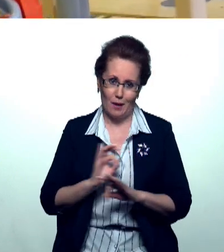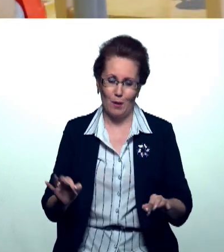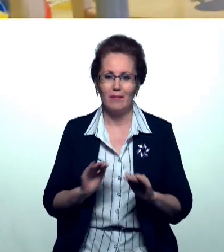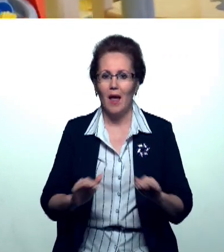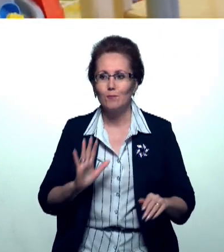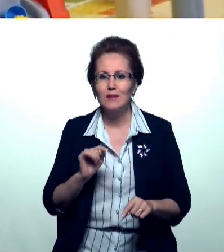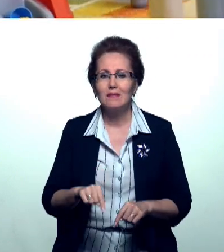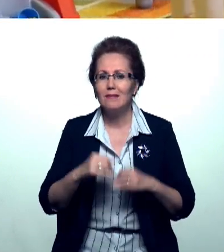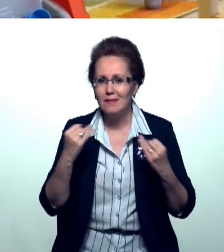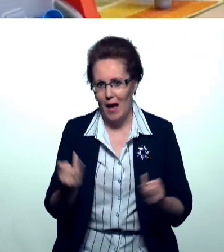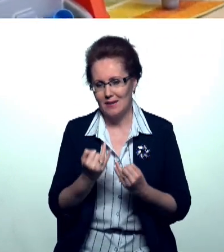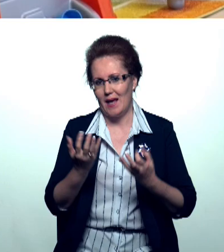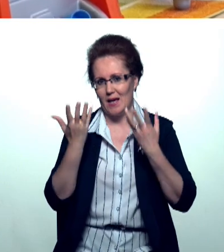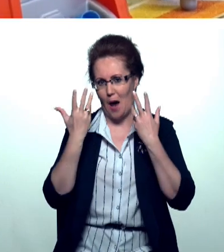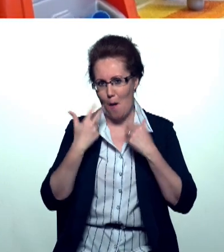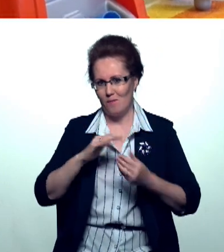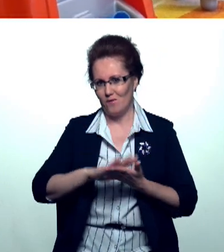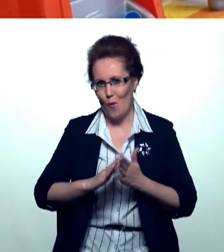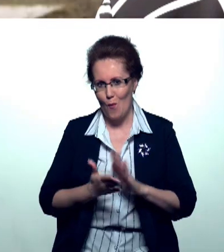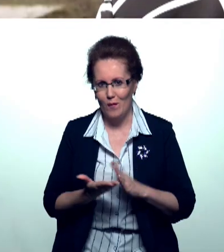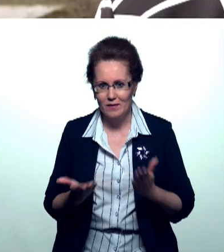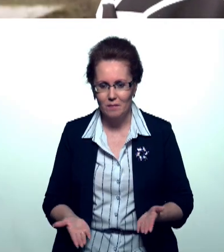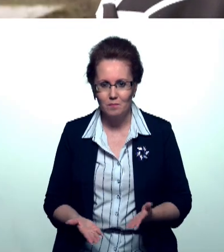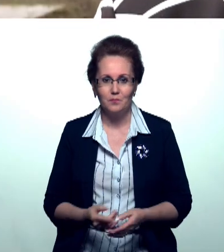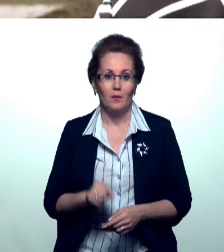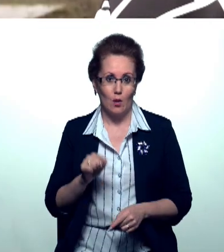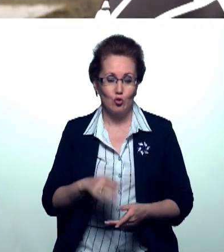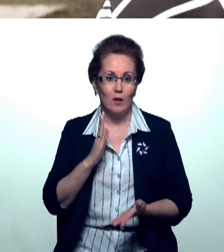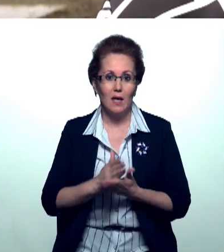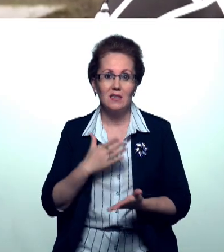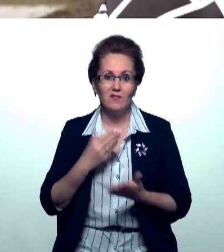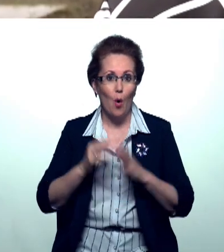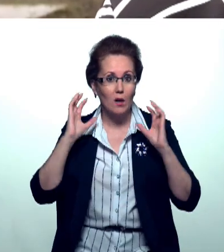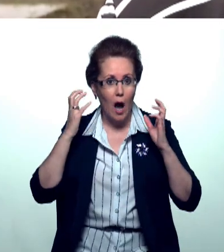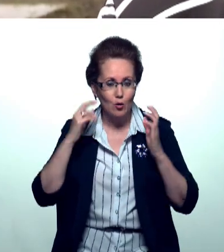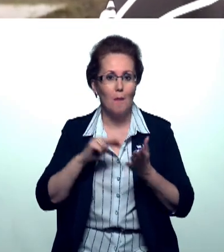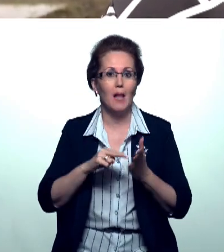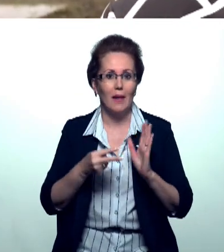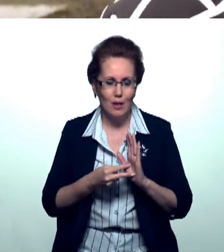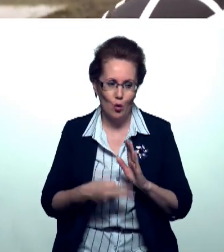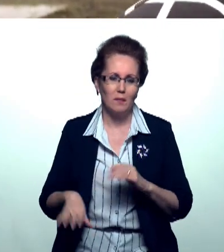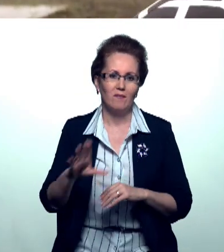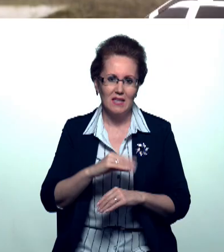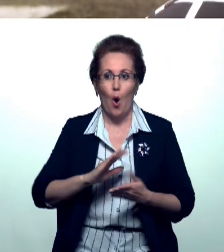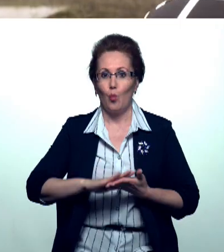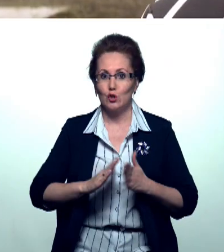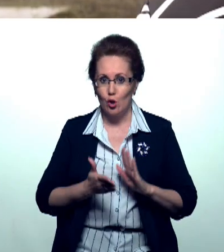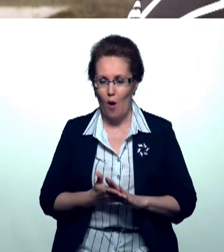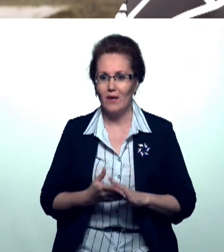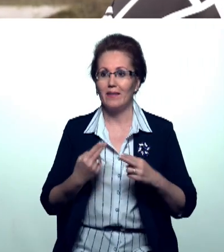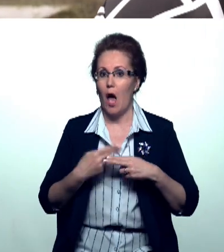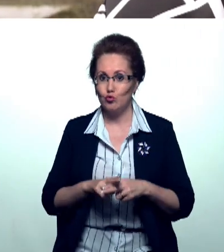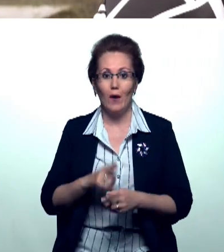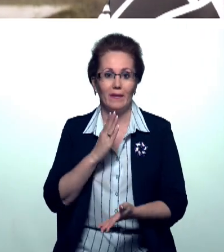деткам будет интересно и комфортно в нашем детском саду. У вас даже радио свое есть? Даже радио планируем, но вот все условия чисто